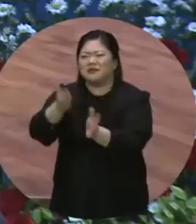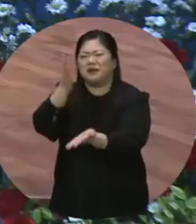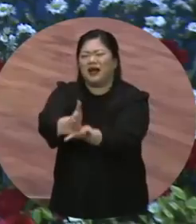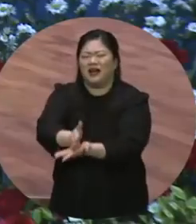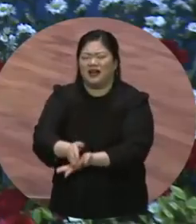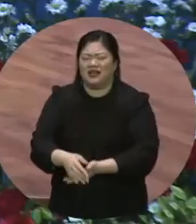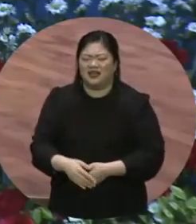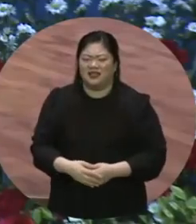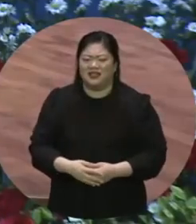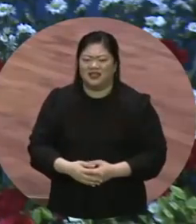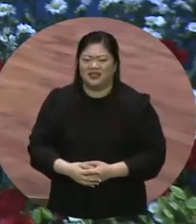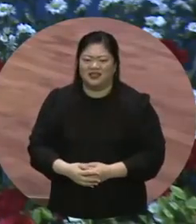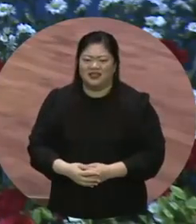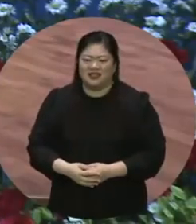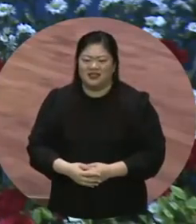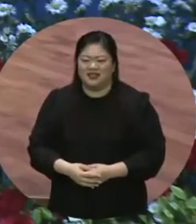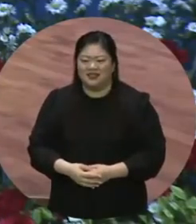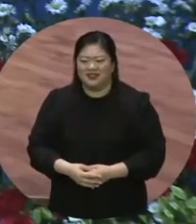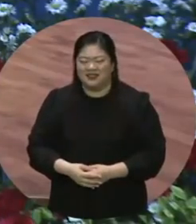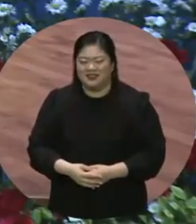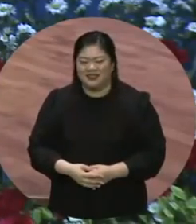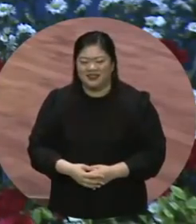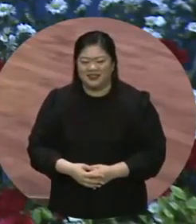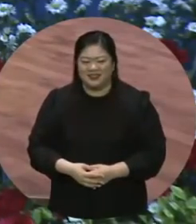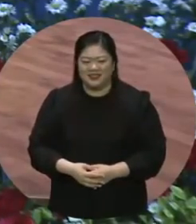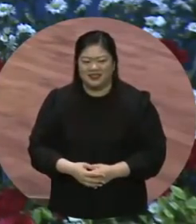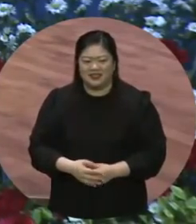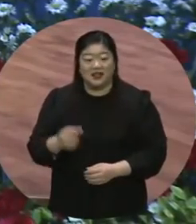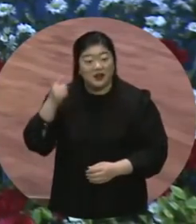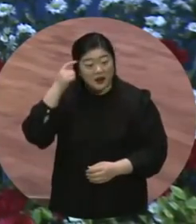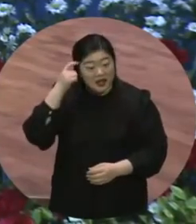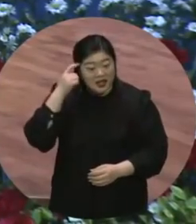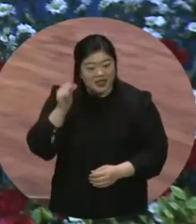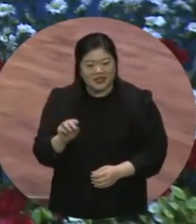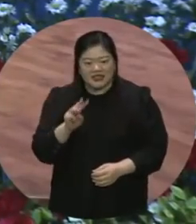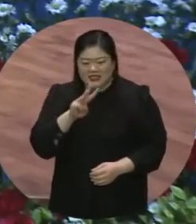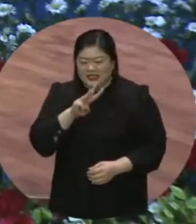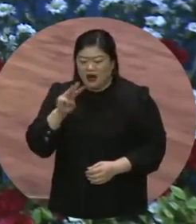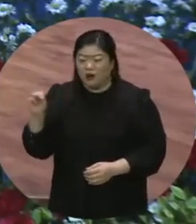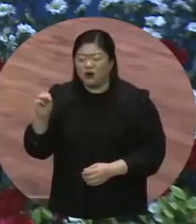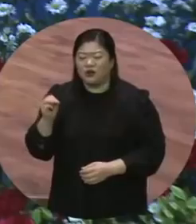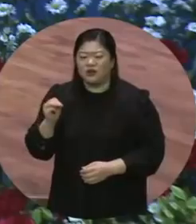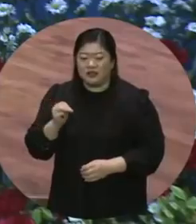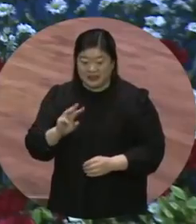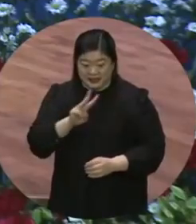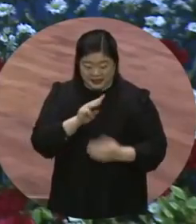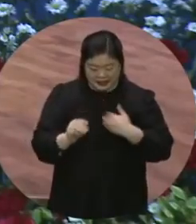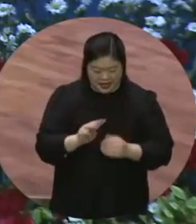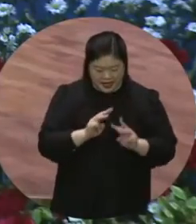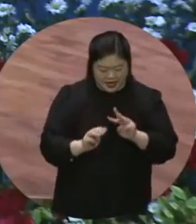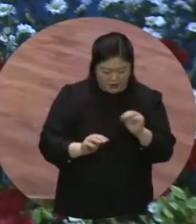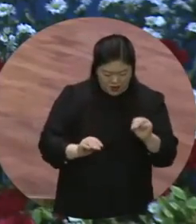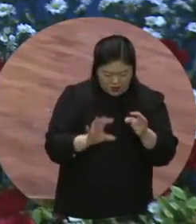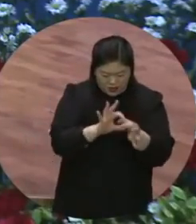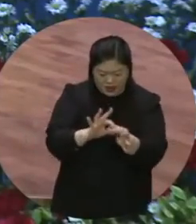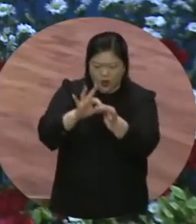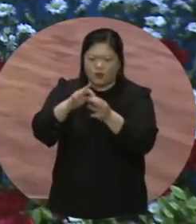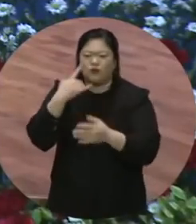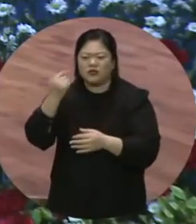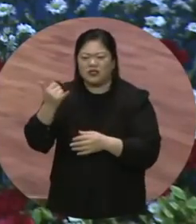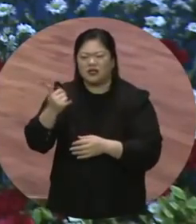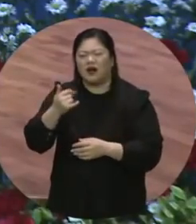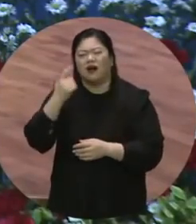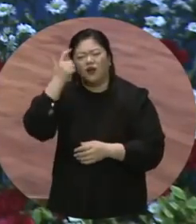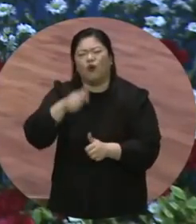그래도 그렇게 우리 예원교회 부모님들은 구원받아야 되니까 그렇게